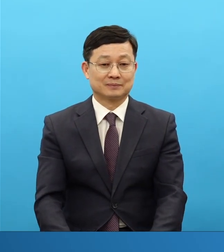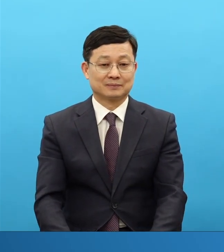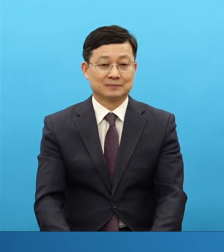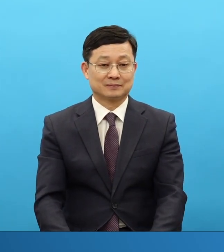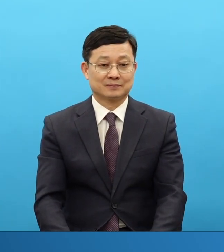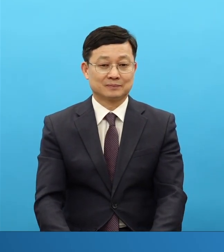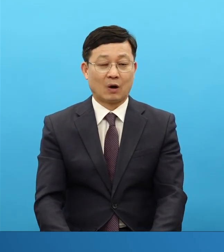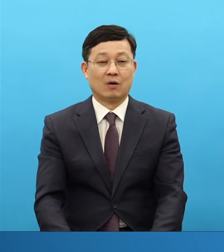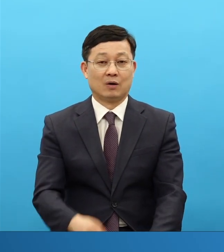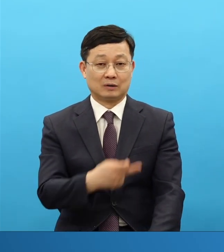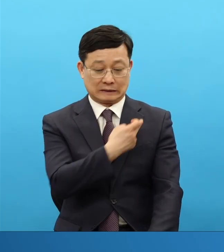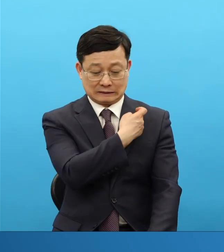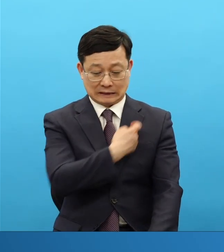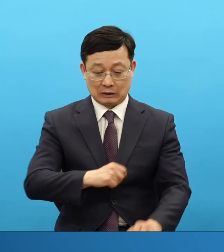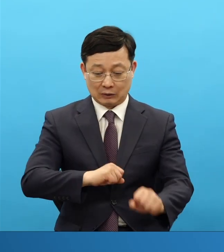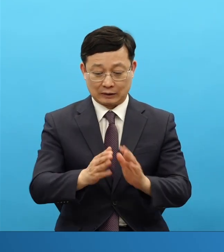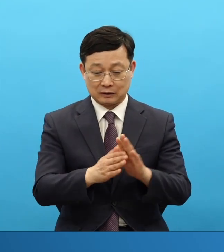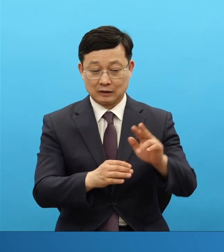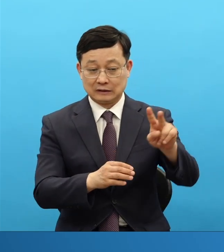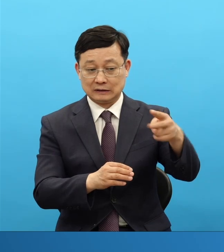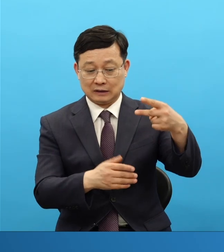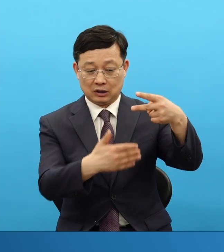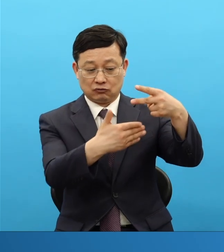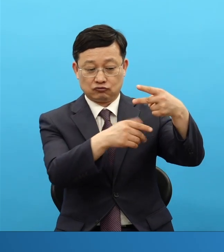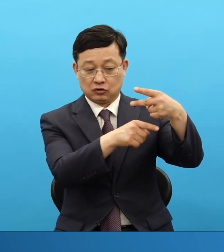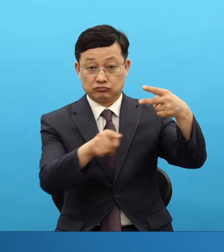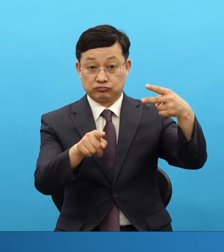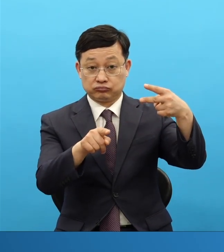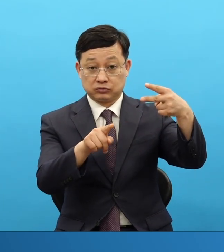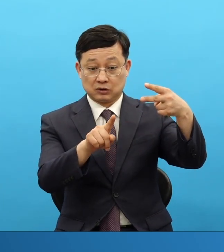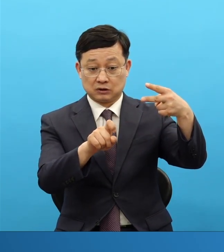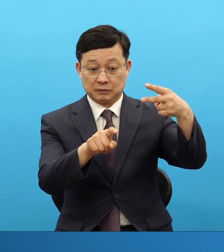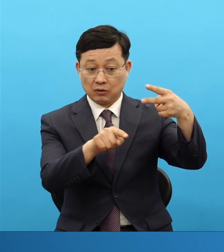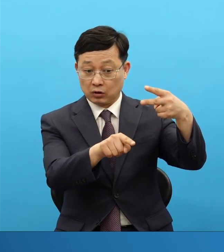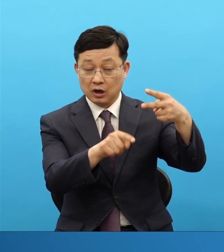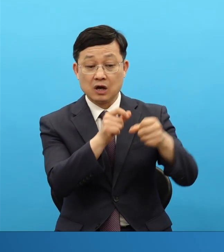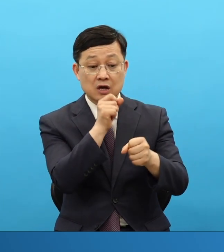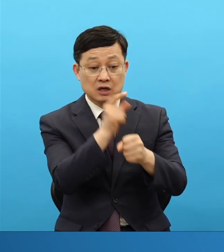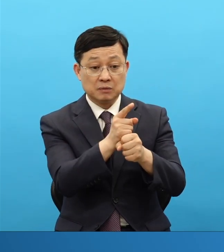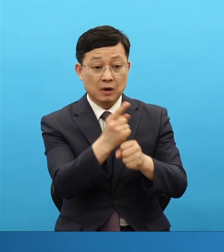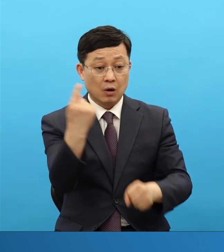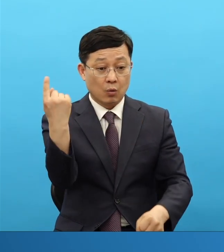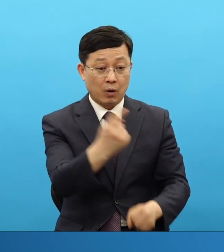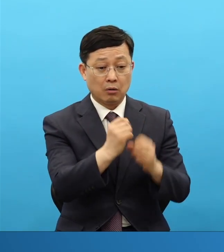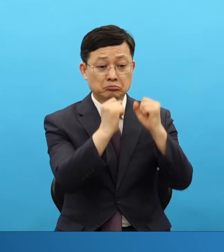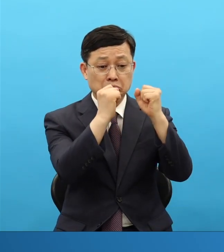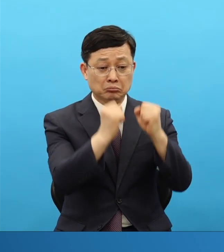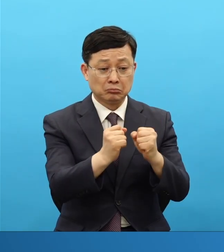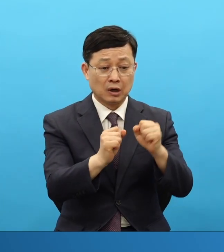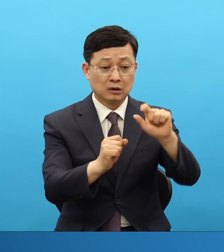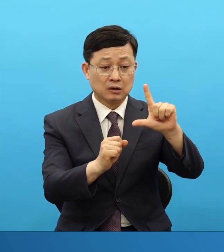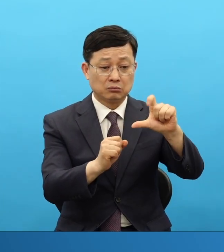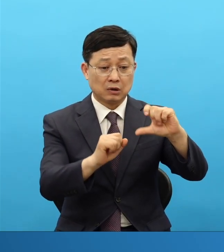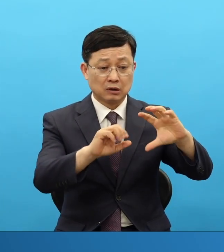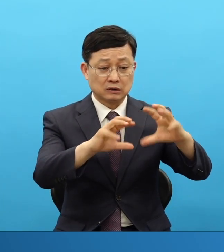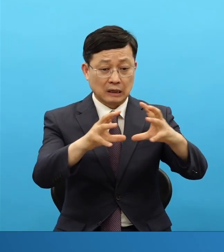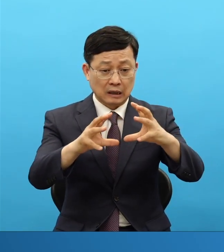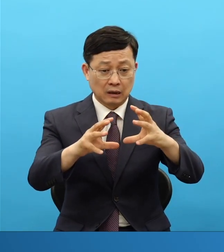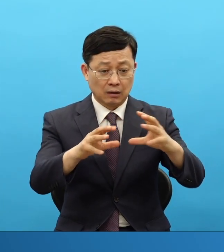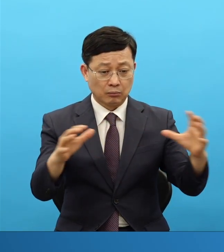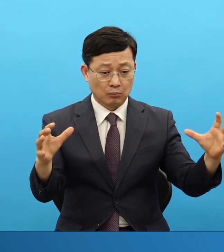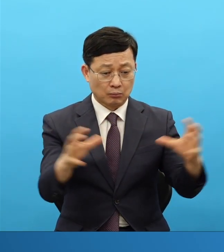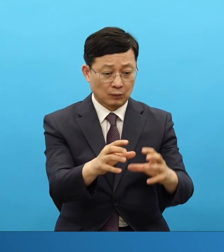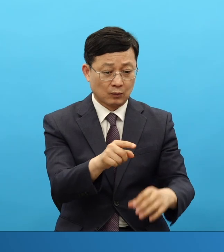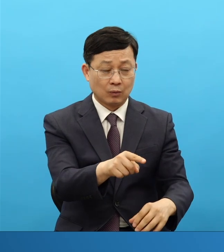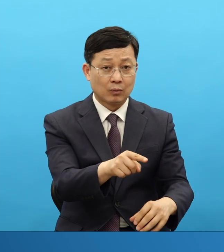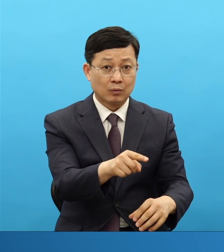이렇게 와 있는 15나라 사람들이 In 문이 this way, the 열렸어요. people who have come from the 15 nations, that door opens. 아주